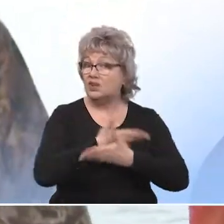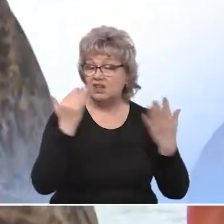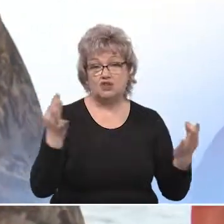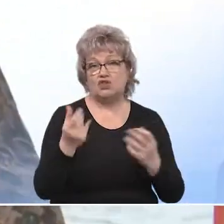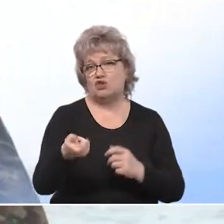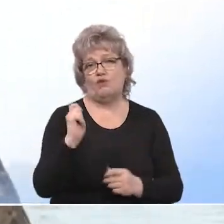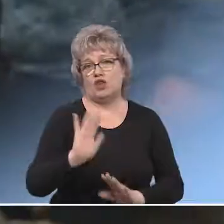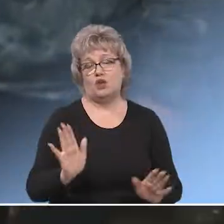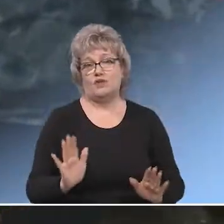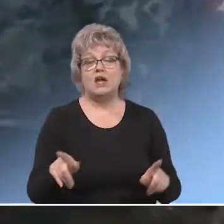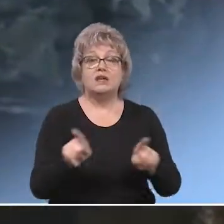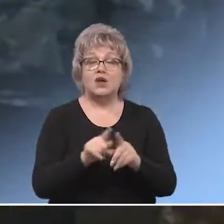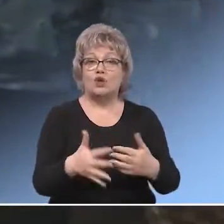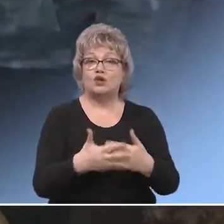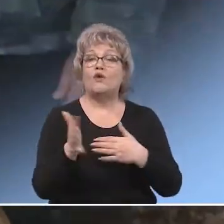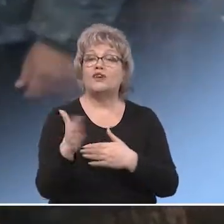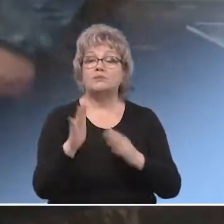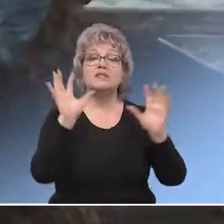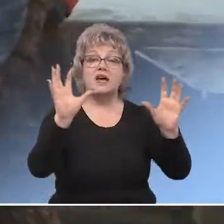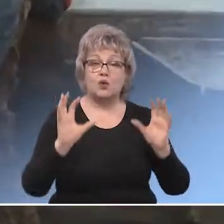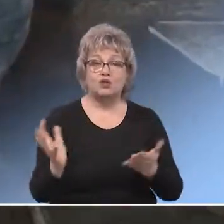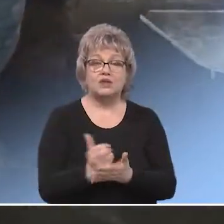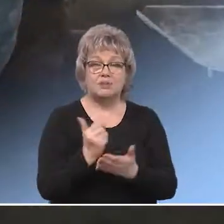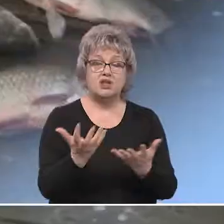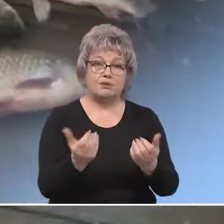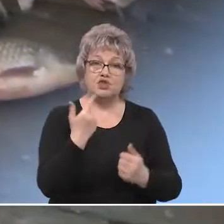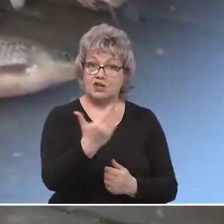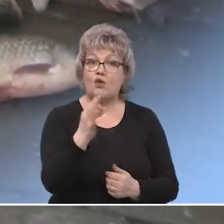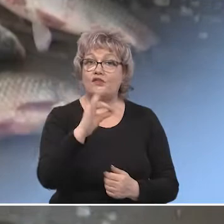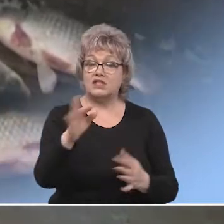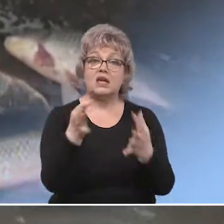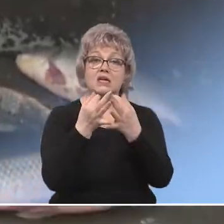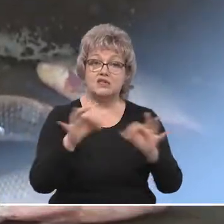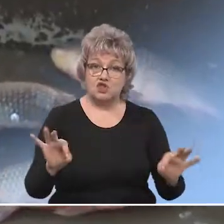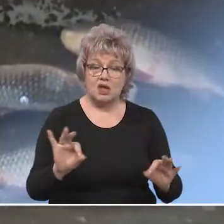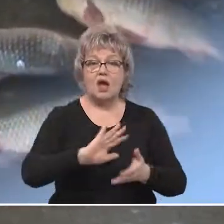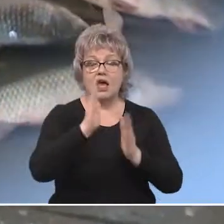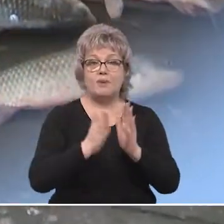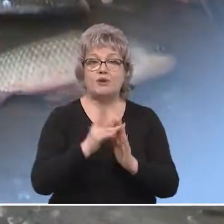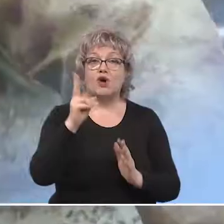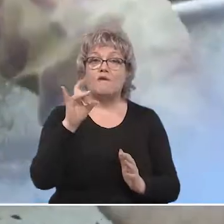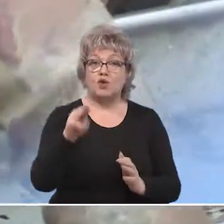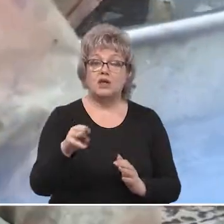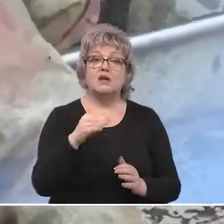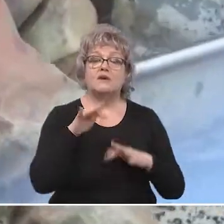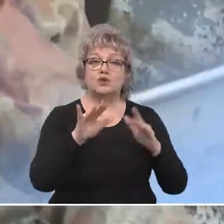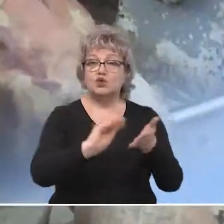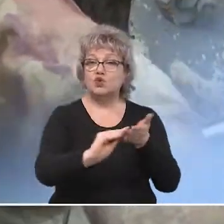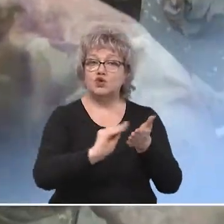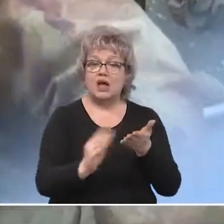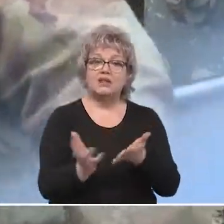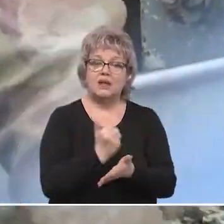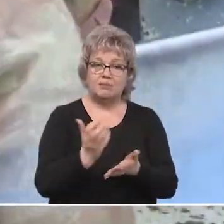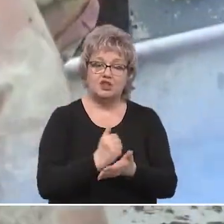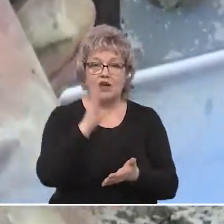ничего не ловят. Такой лов рыбы законный. Добытчики получают на него официальное разрешение и объемы квот. Обязательно ведут